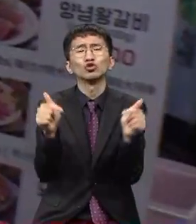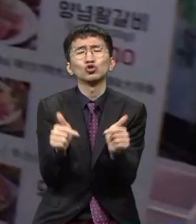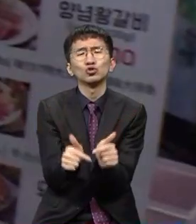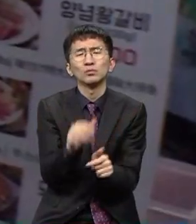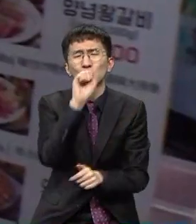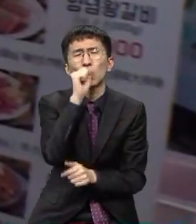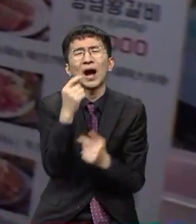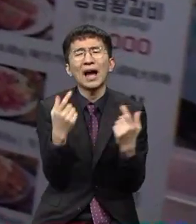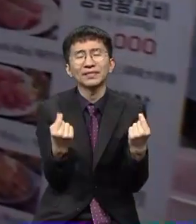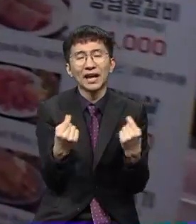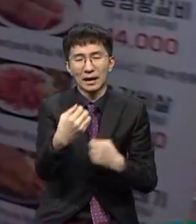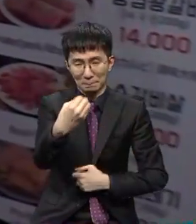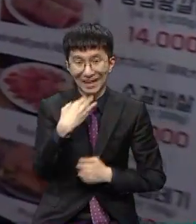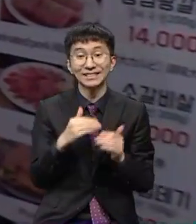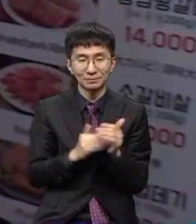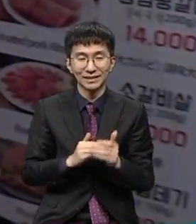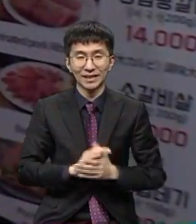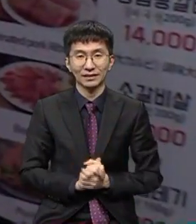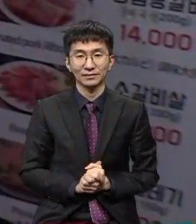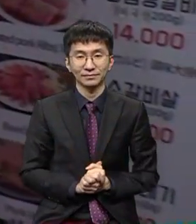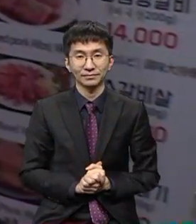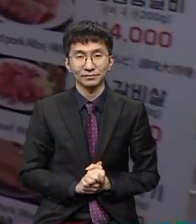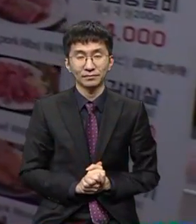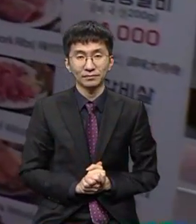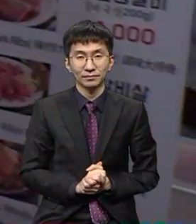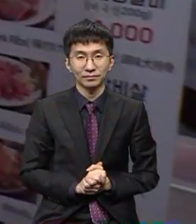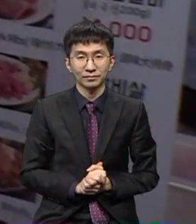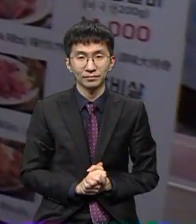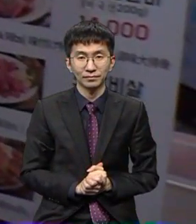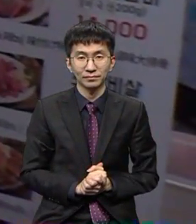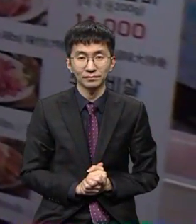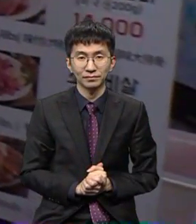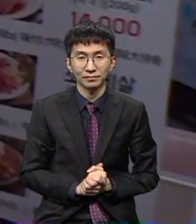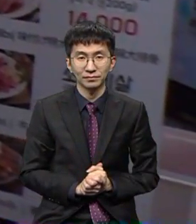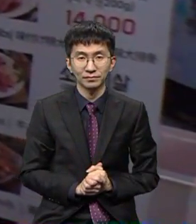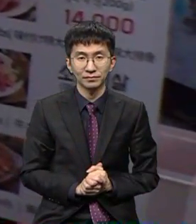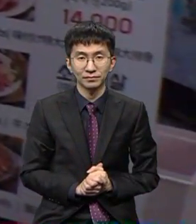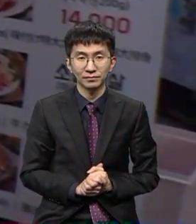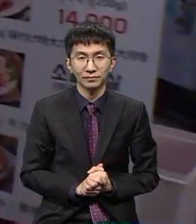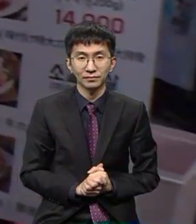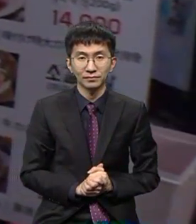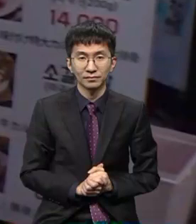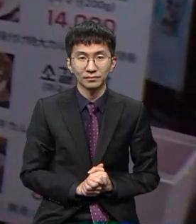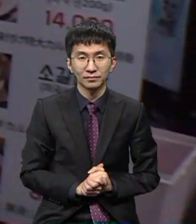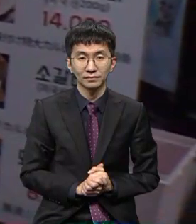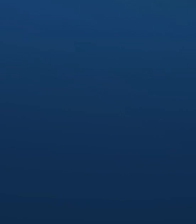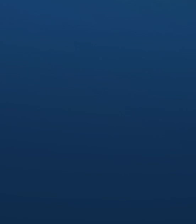줄어들었으면 좋겠다, 이렇게 말씀하셨습니다. 지금까지 서울 종로에서 SBS 조윤아입니다.